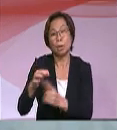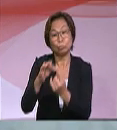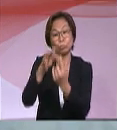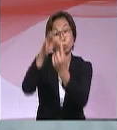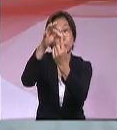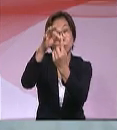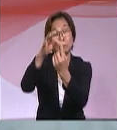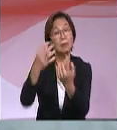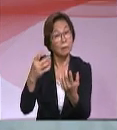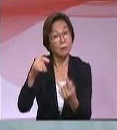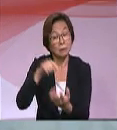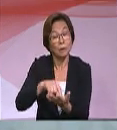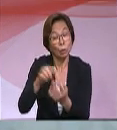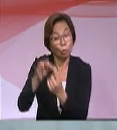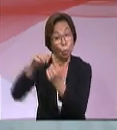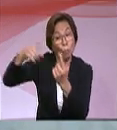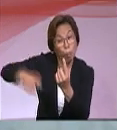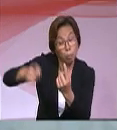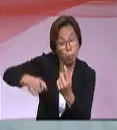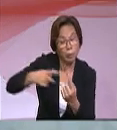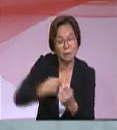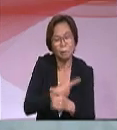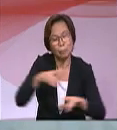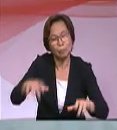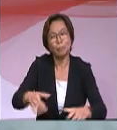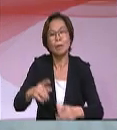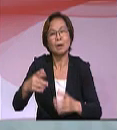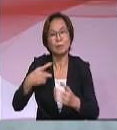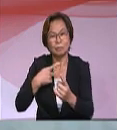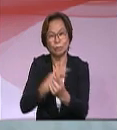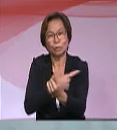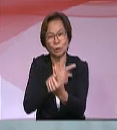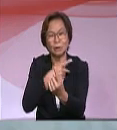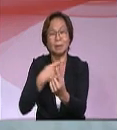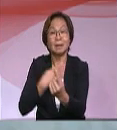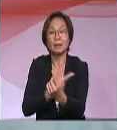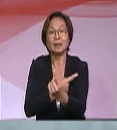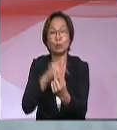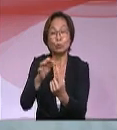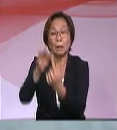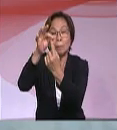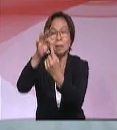keutamaan, sebagaimana saya katakan, keutamaan yang telah kita berikan iaitu kita